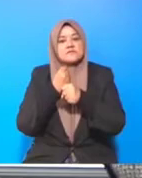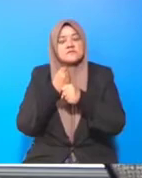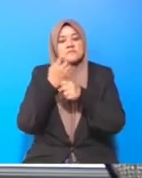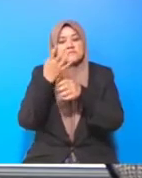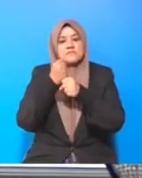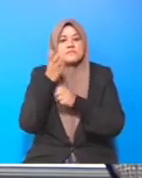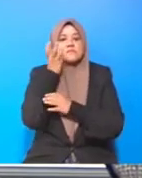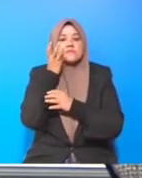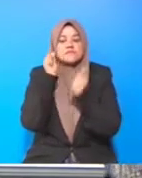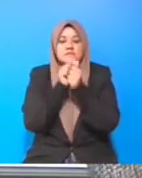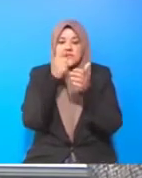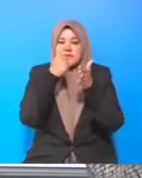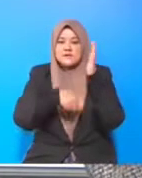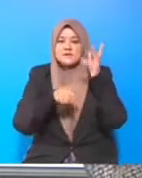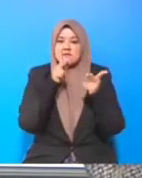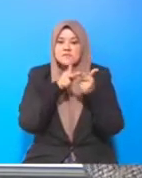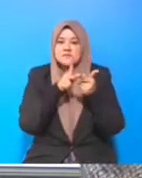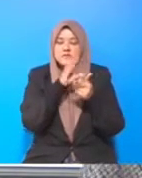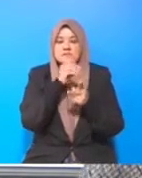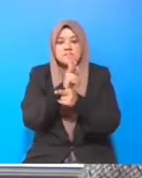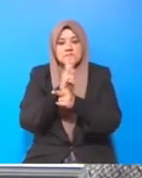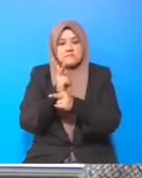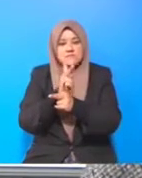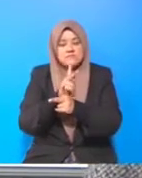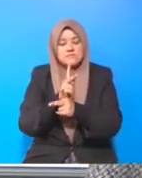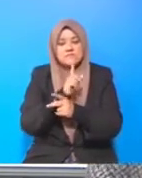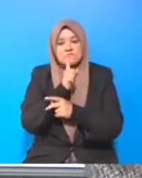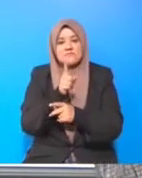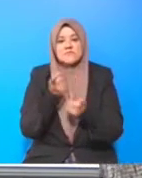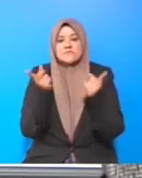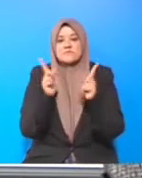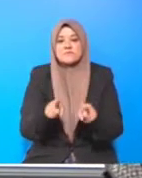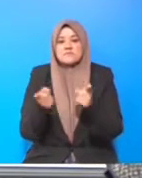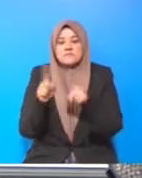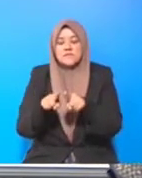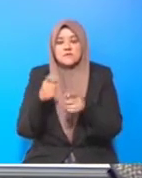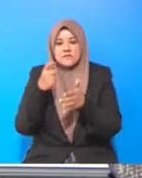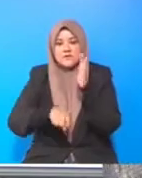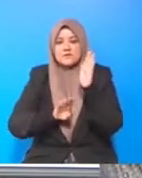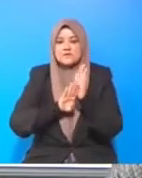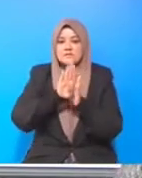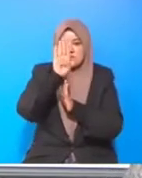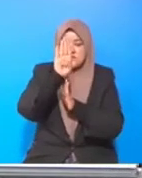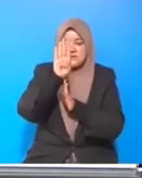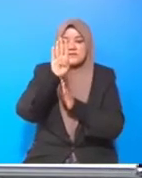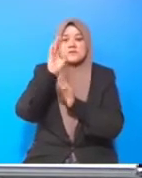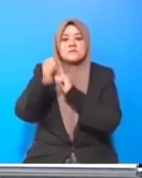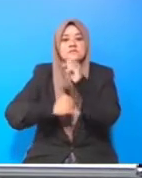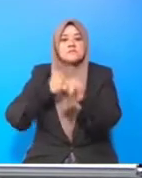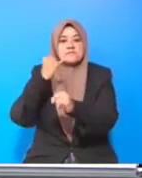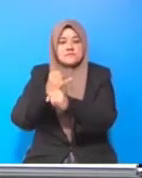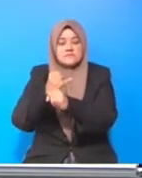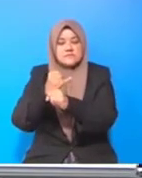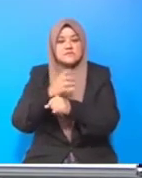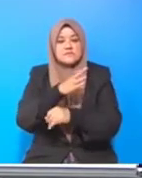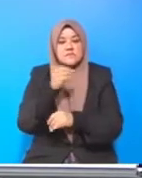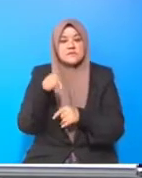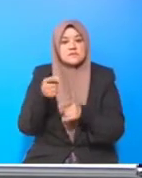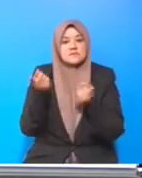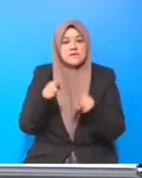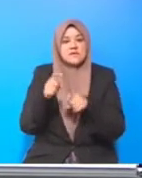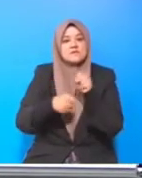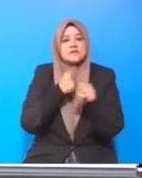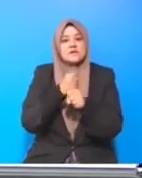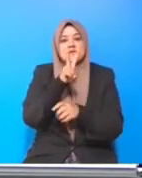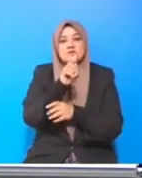beras dengan harga yang berpatutan dan terkawal walaupun berlaku kenaikan harga beras di pasaran di masa dan ini